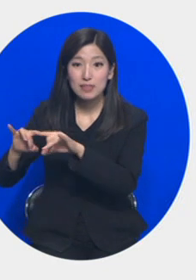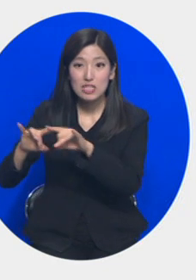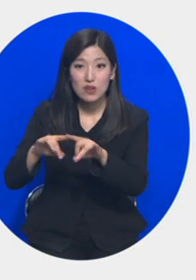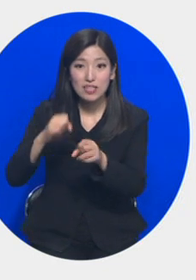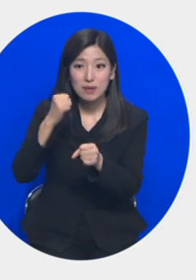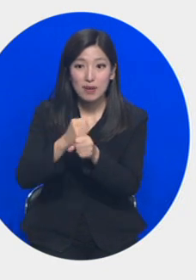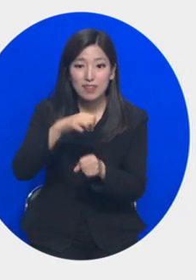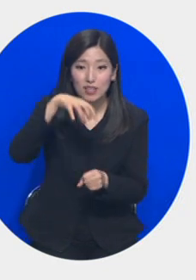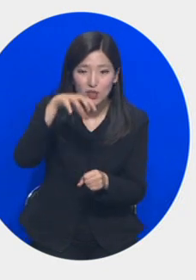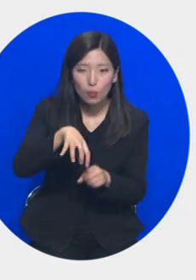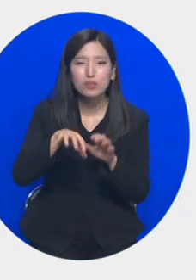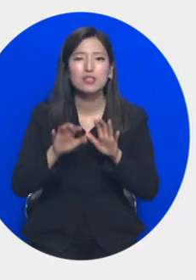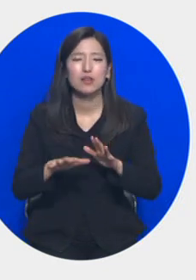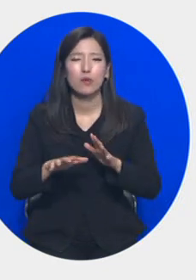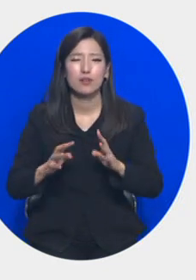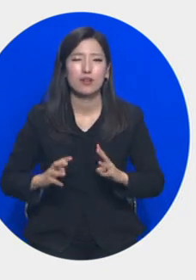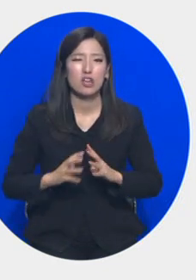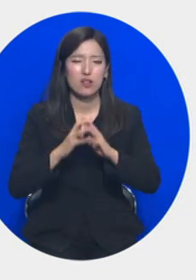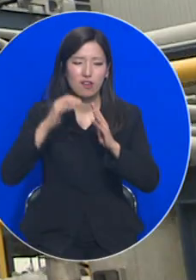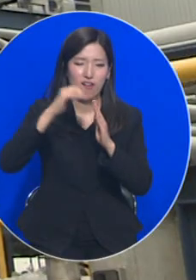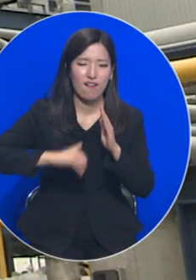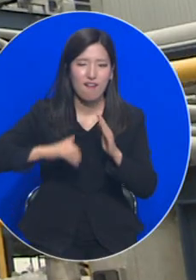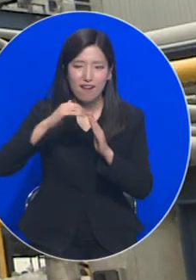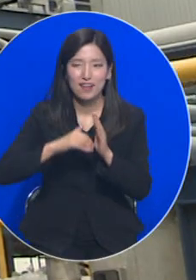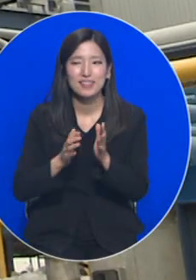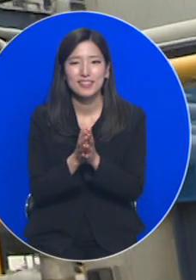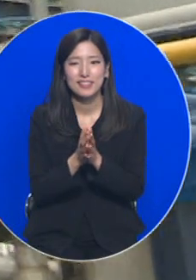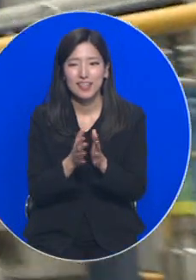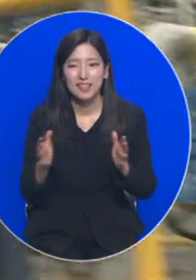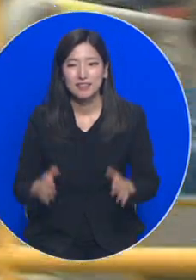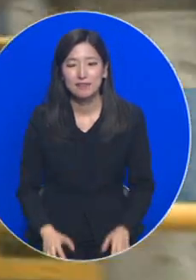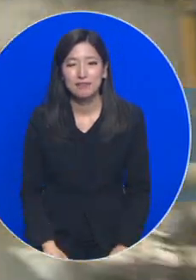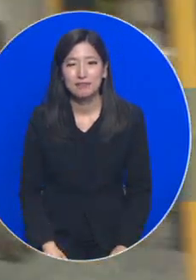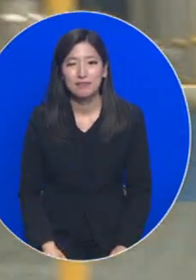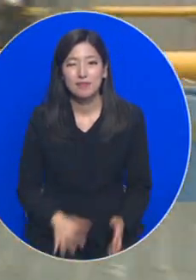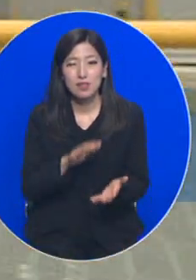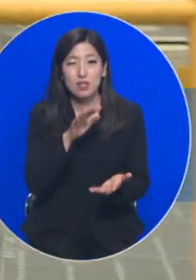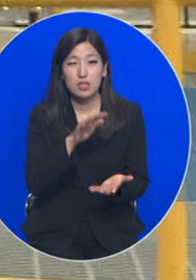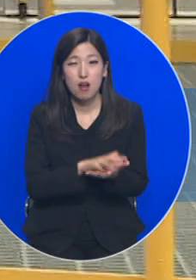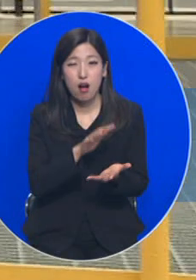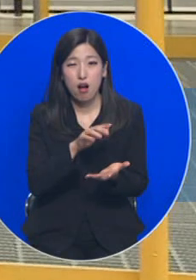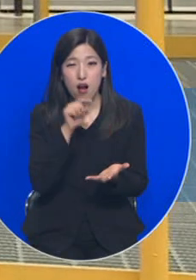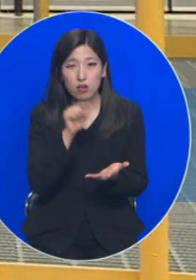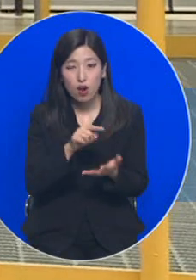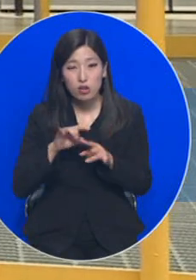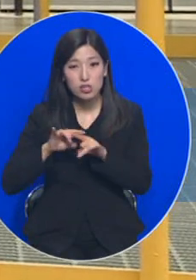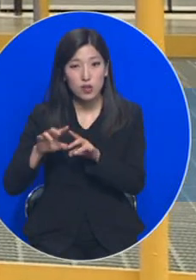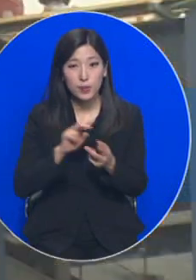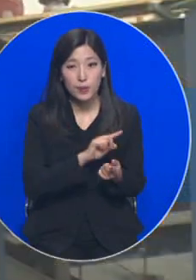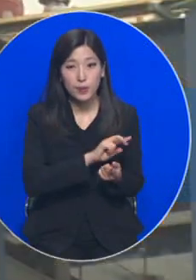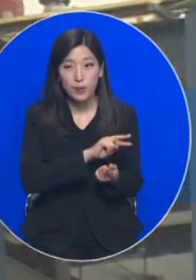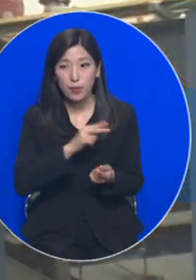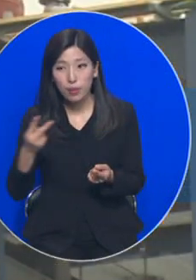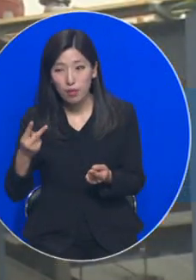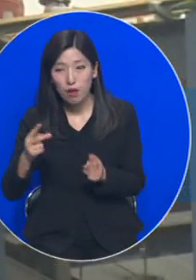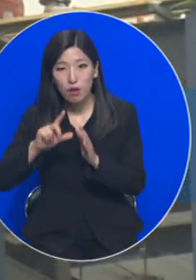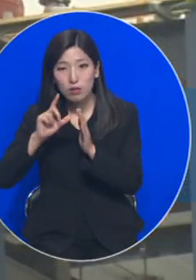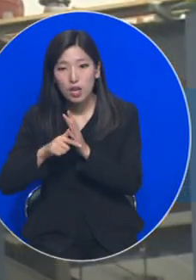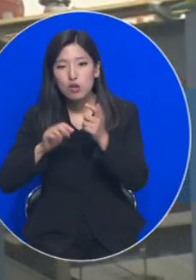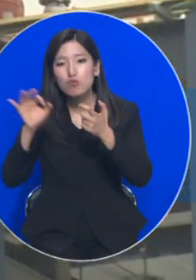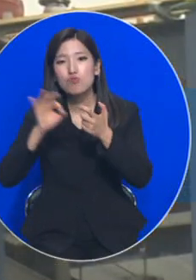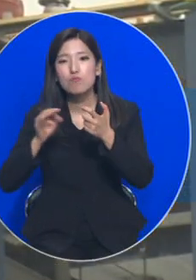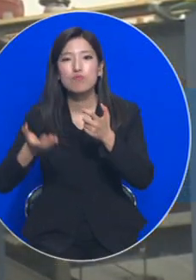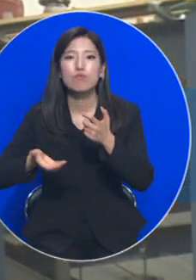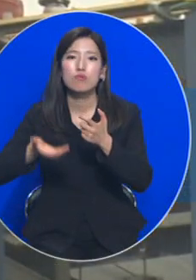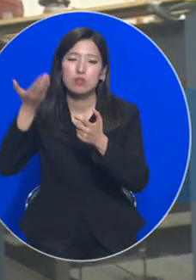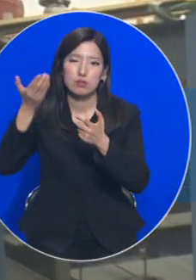부 생 수소연료전지 발전소 입니다 열을 전기로 바꾸는 전기 효율도 최대 60% 로 현존 발전 기술